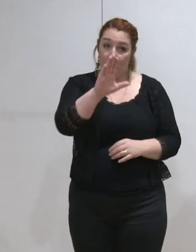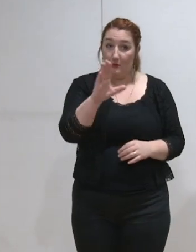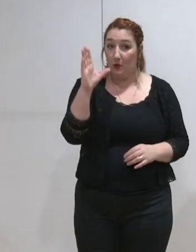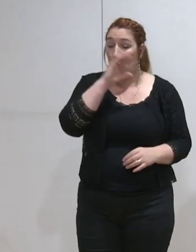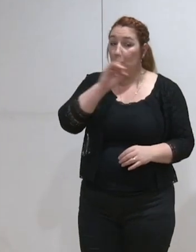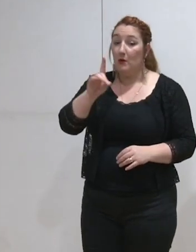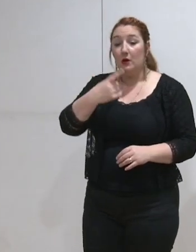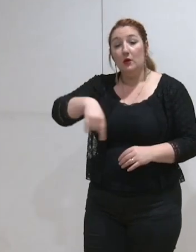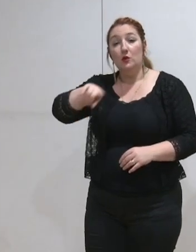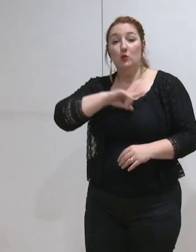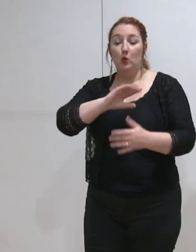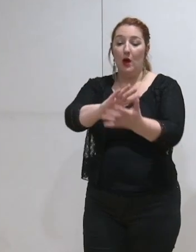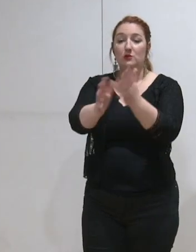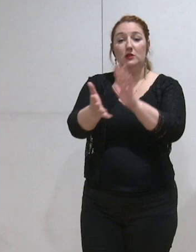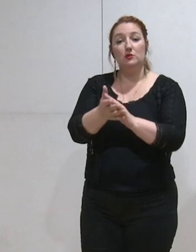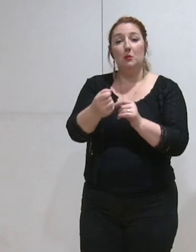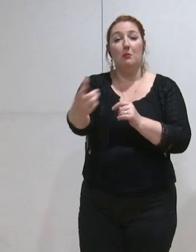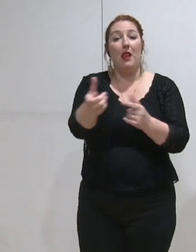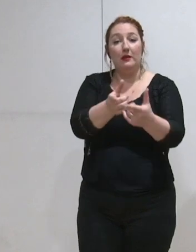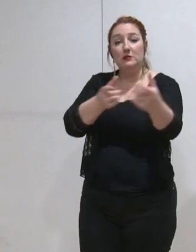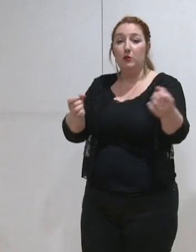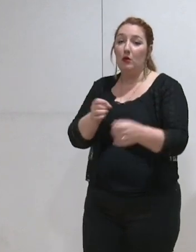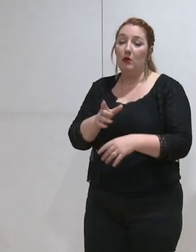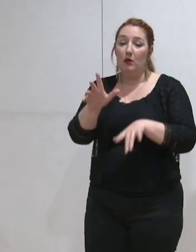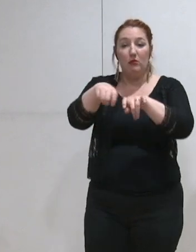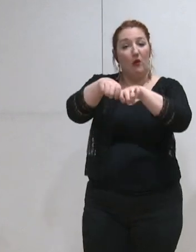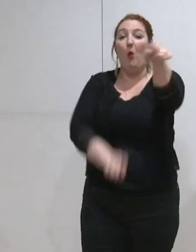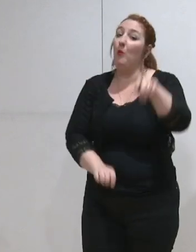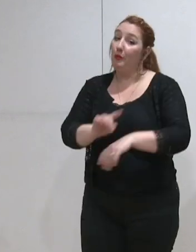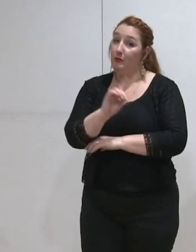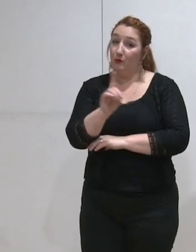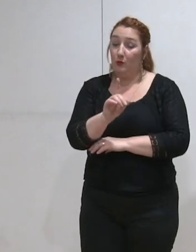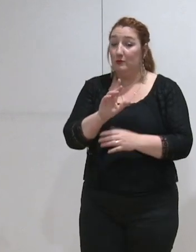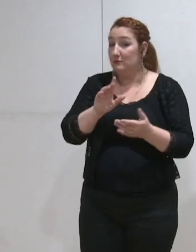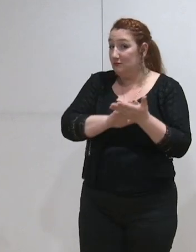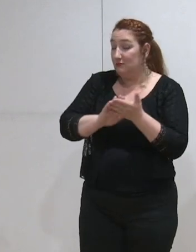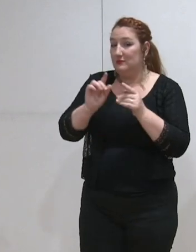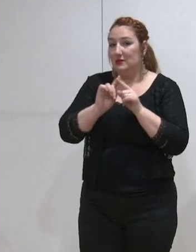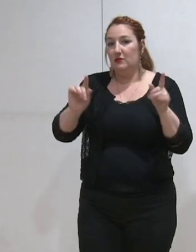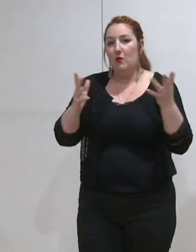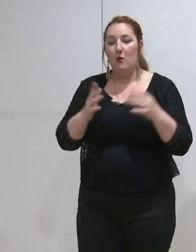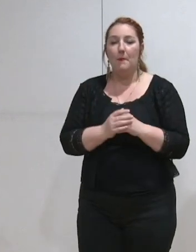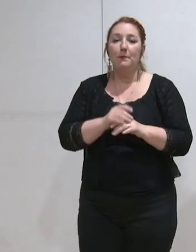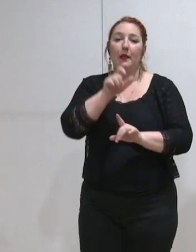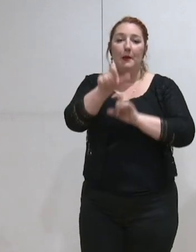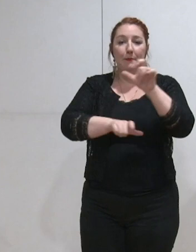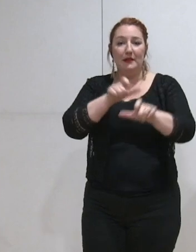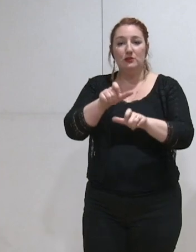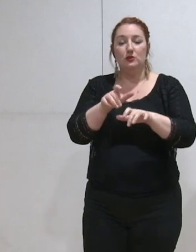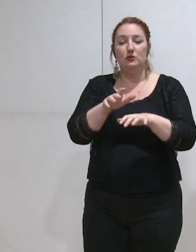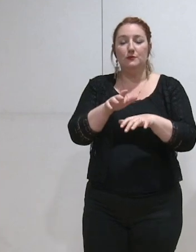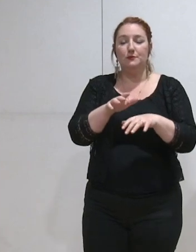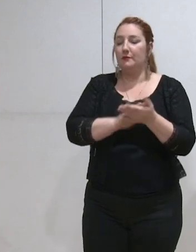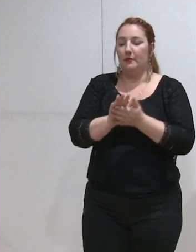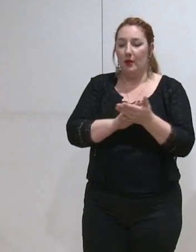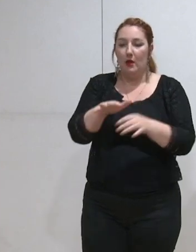les relations avec l'association du PaaS des Sports nous n'avons pas renouvelé la mise à disposition du domaine public donc nous